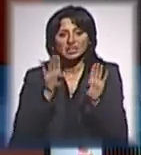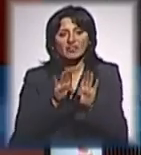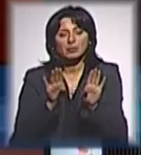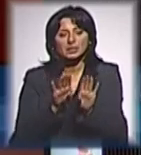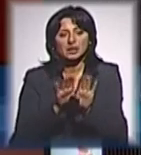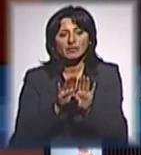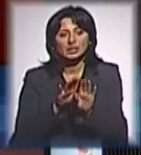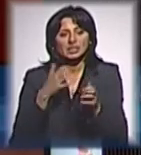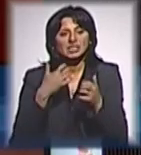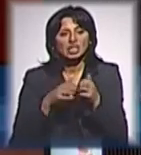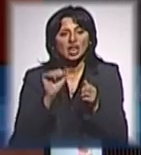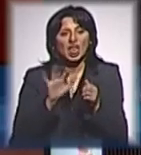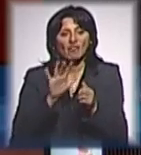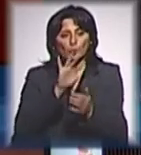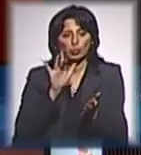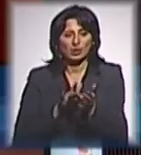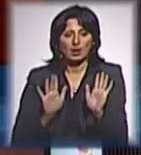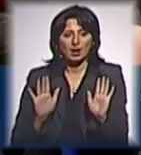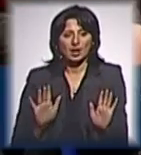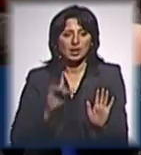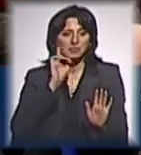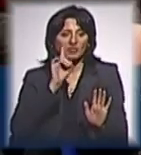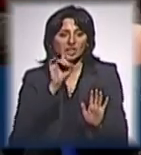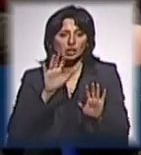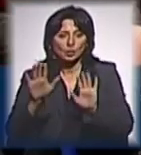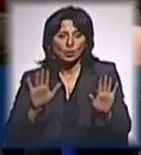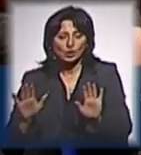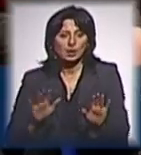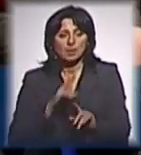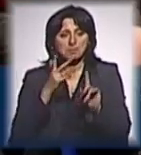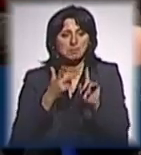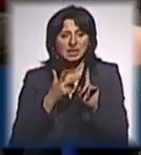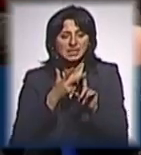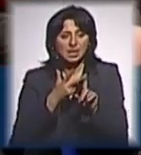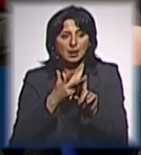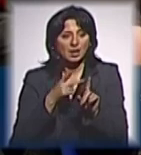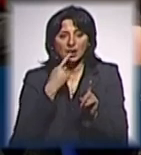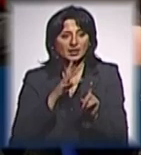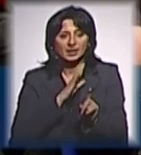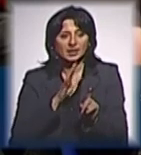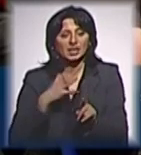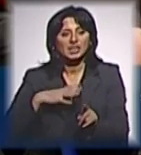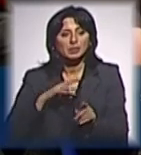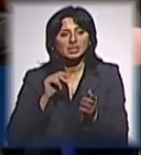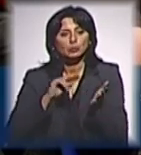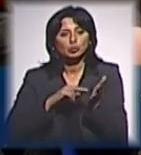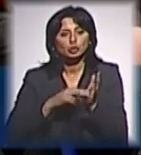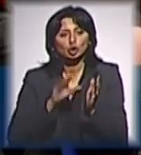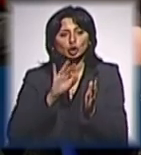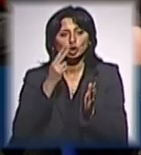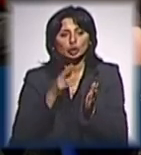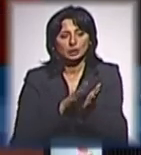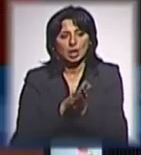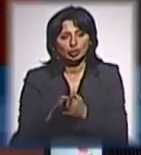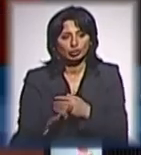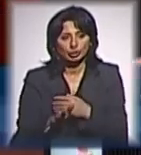დაამსგავსოთ საშუალო ევროპულ ქალაქს, სადაც წვანე ზონა იქნება დაცული და მესამე ბლოკი, რომელზეც ჩვენ არ გვისაუბრია, ეს არის თბილისის ბიუჯეტის სოციალური